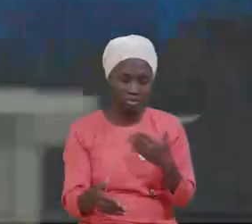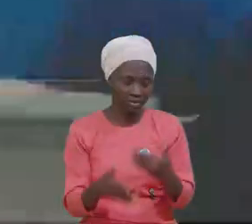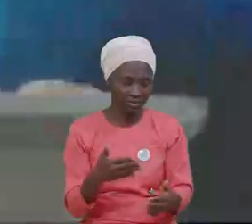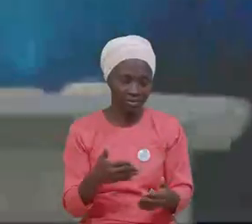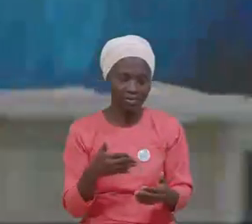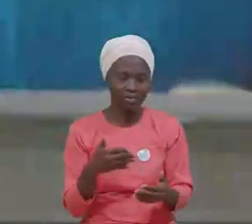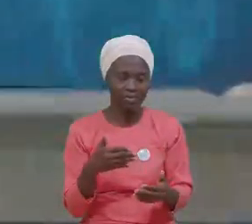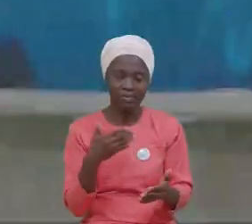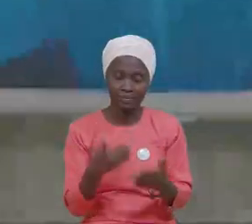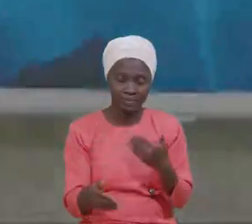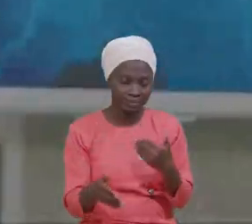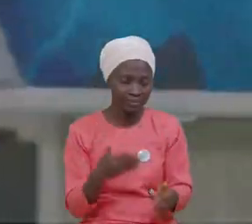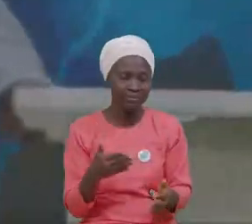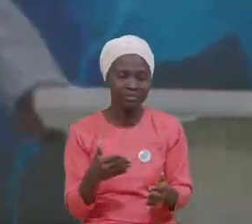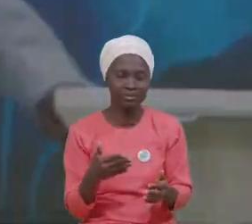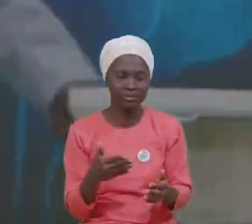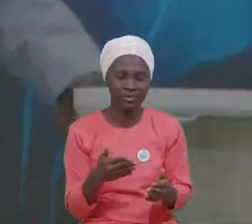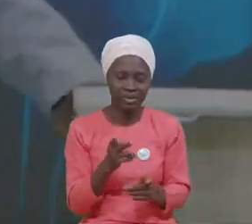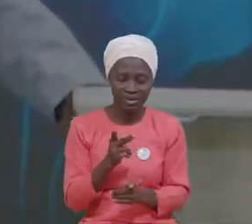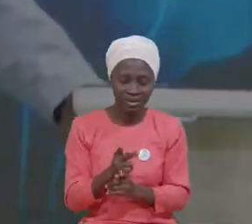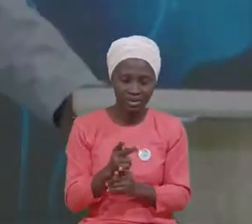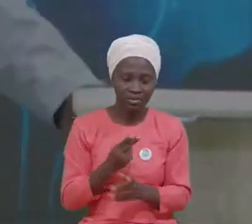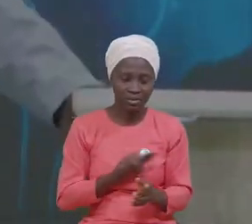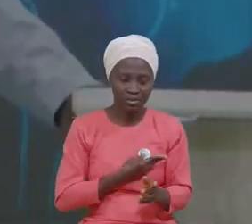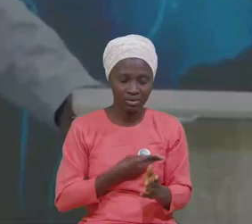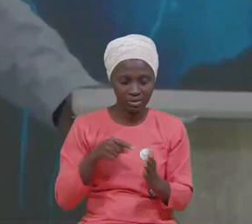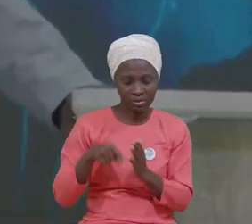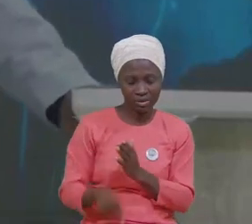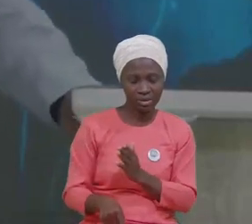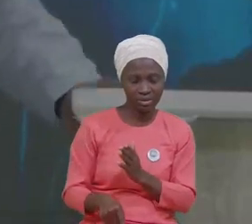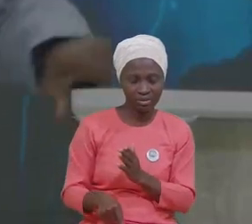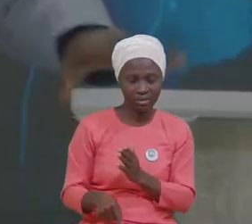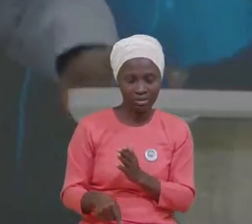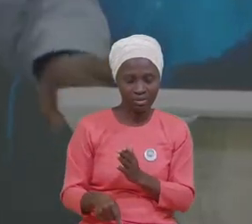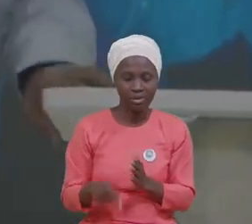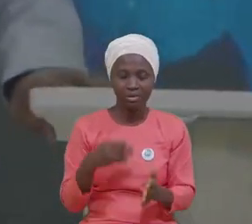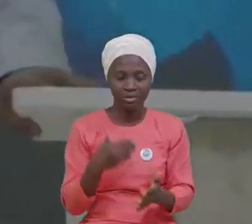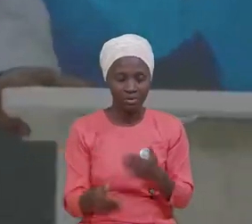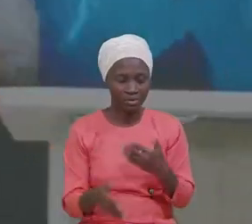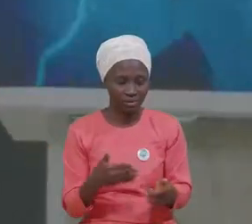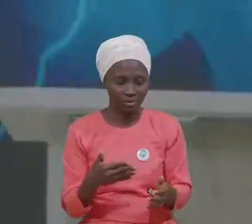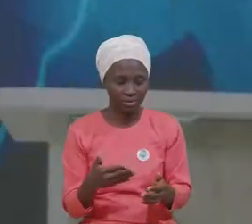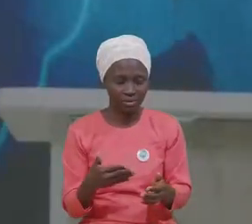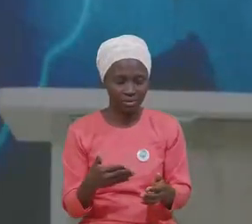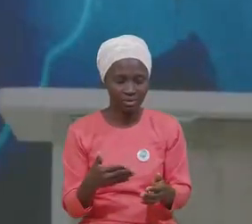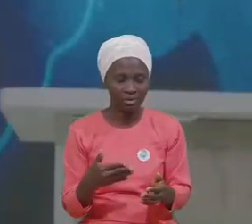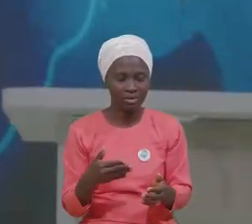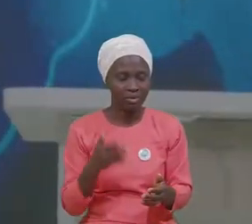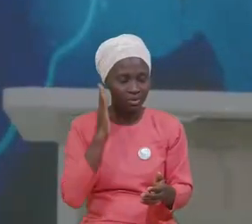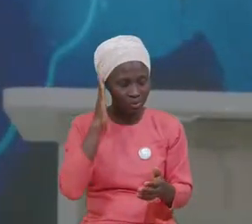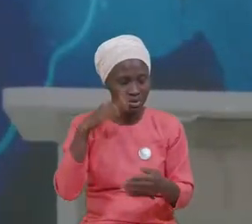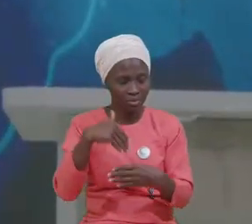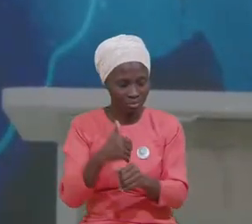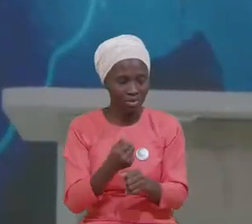Quel que soit tout ce qui nous maintenait liés, qui nous enfonçait, quel